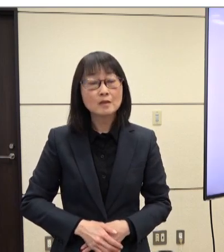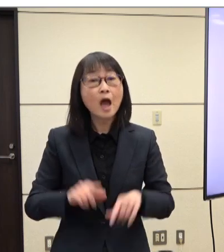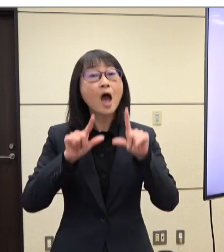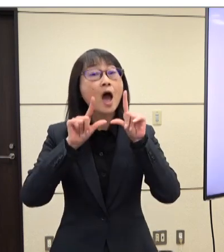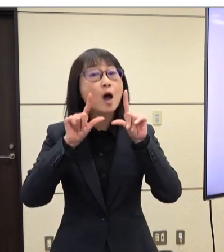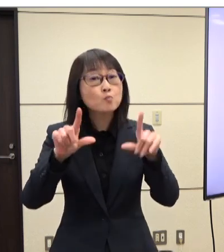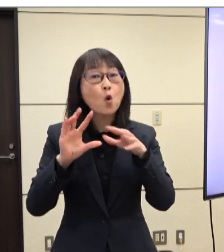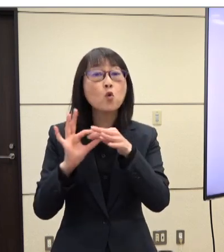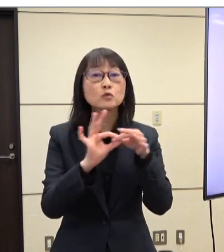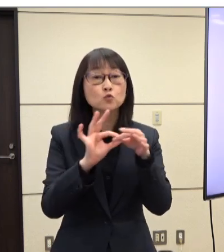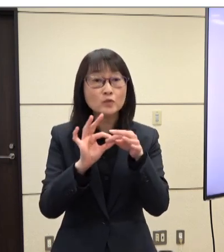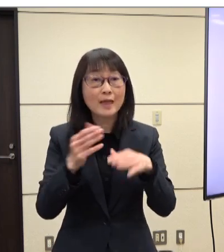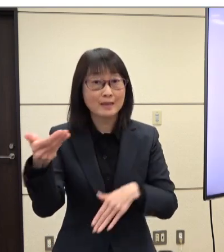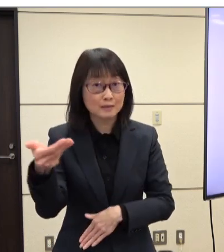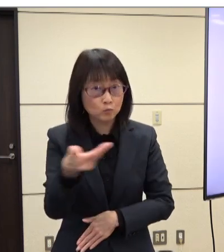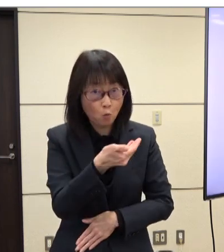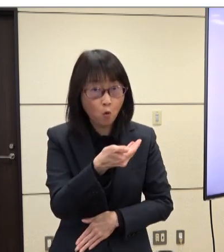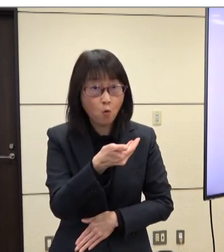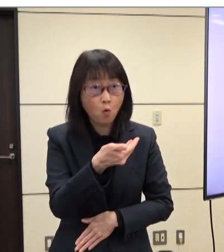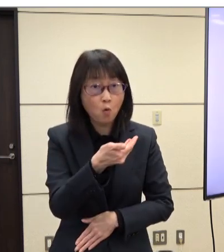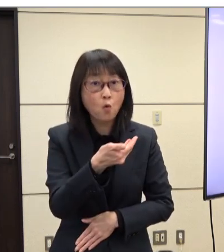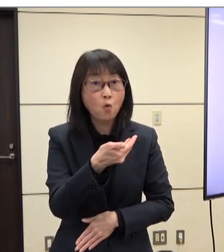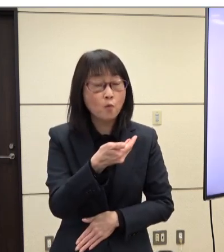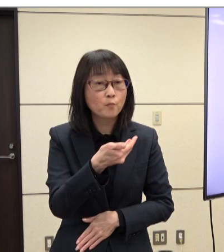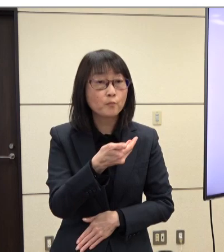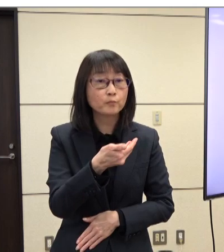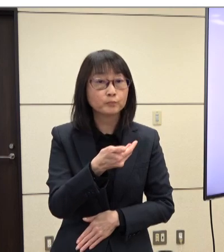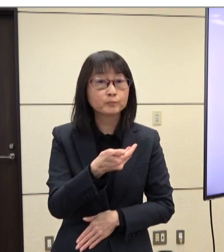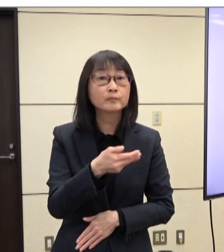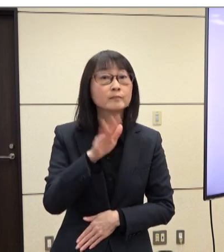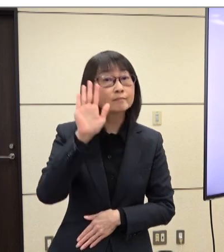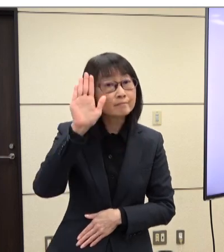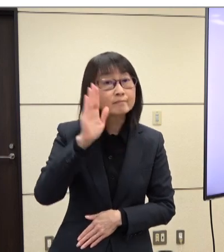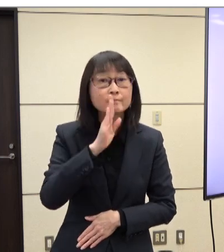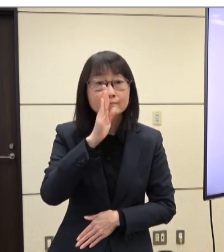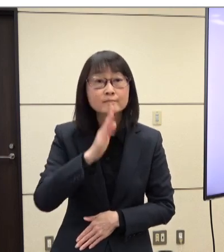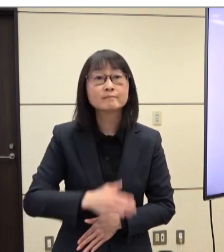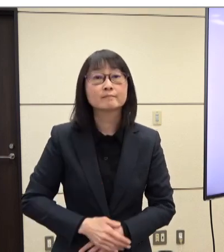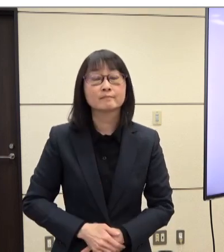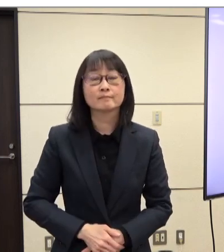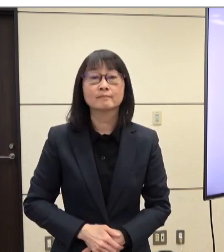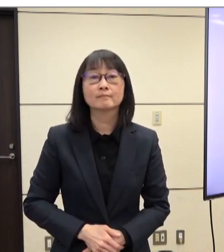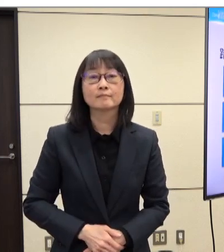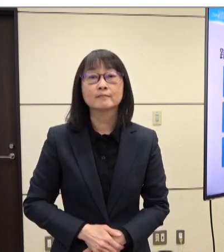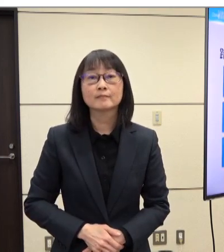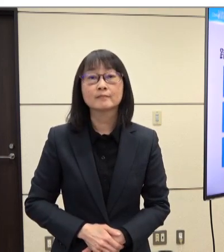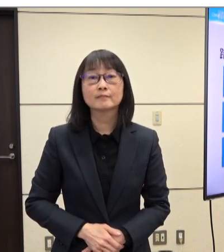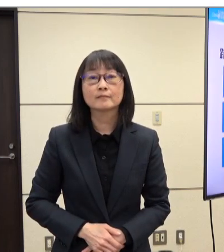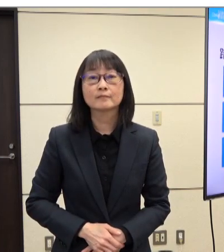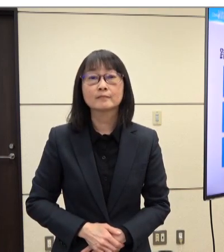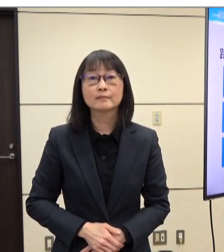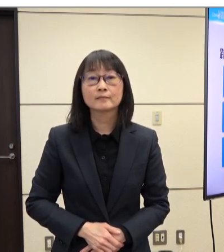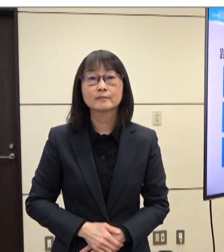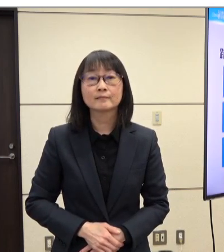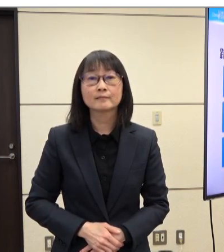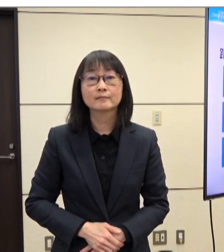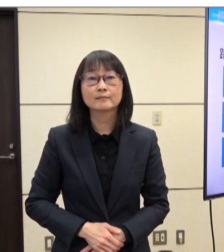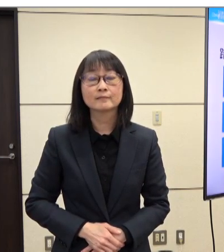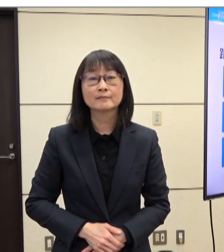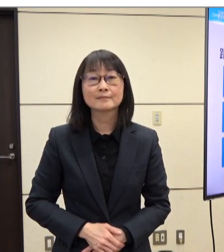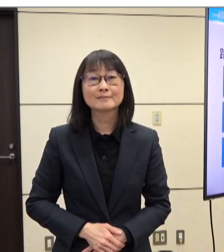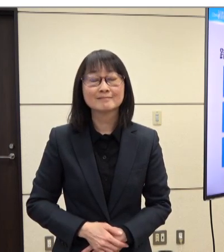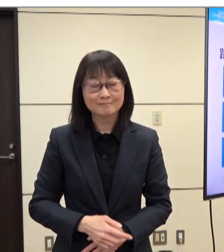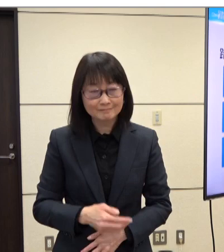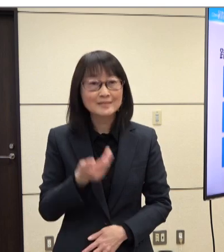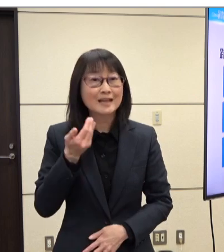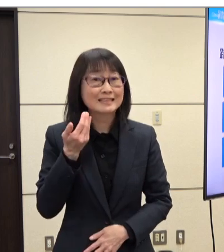します。ご質問のある方は挙手願います。 どうぞ。 KFB さん。 KFB の伊藤と申